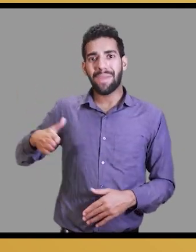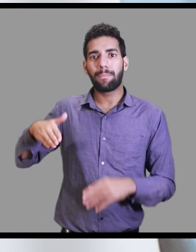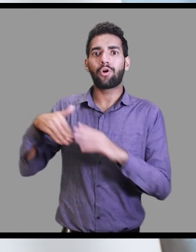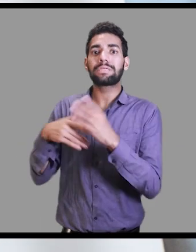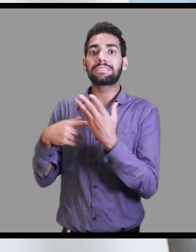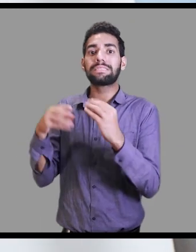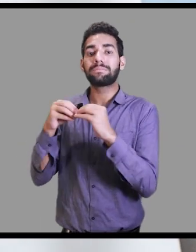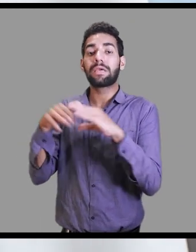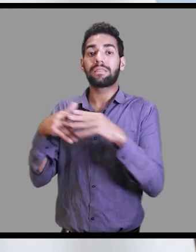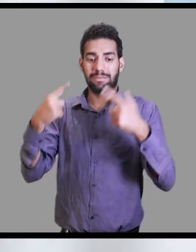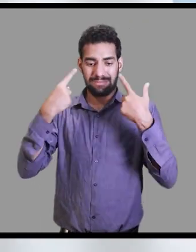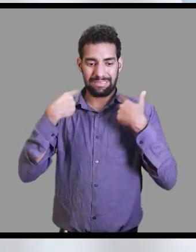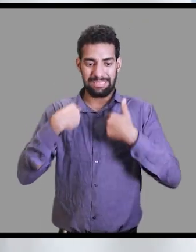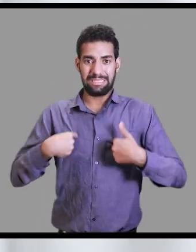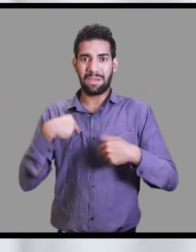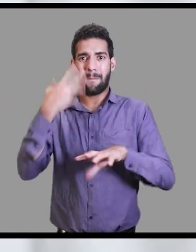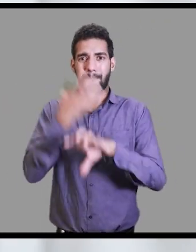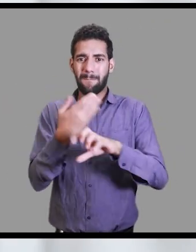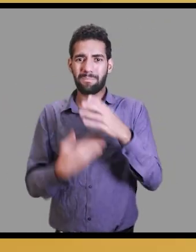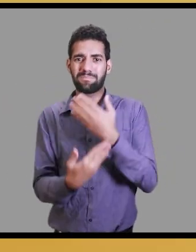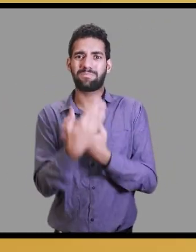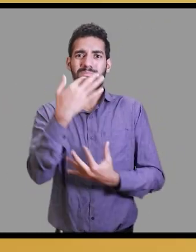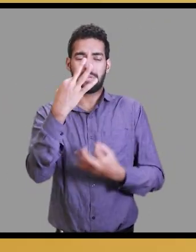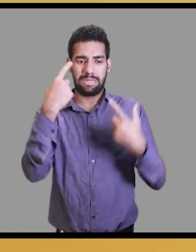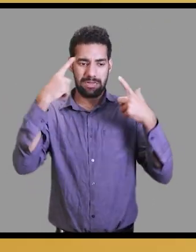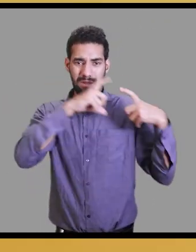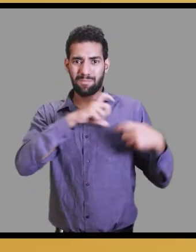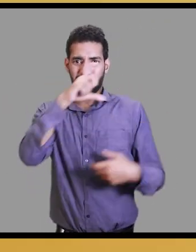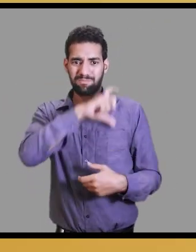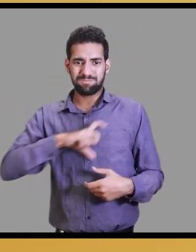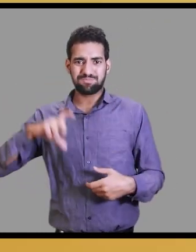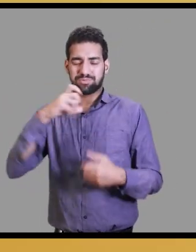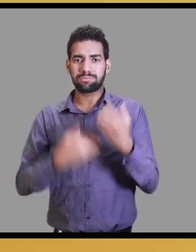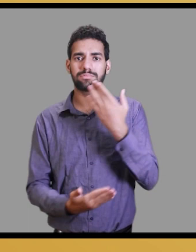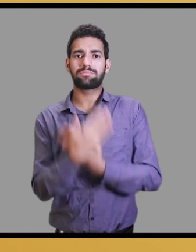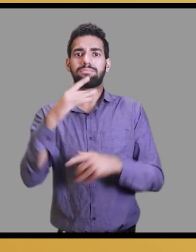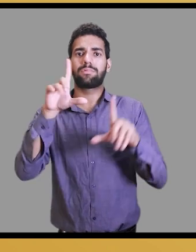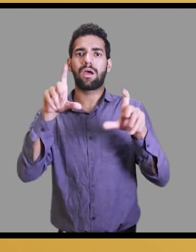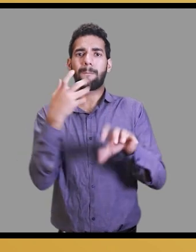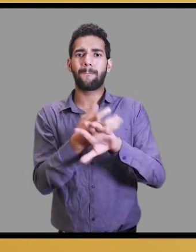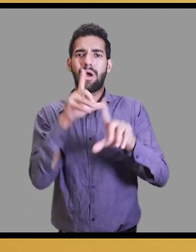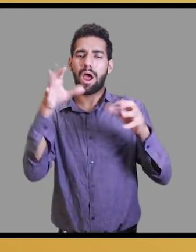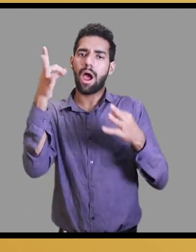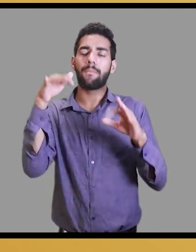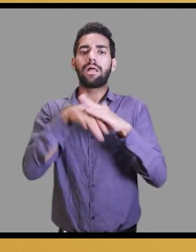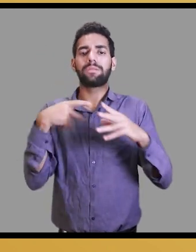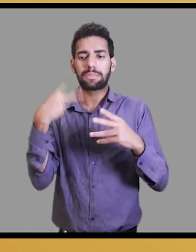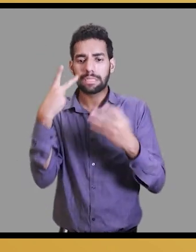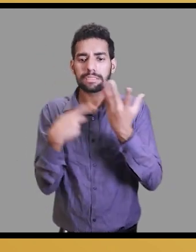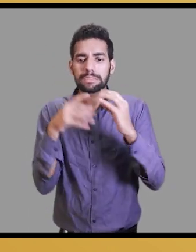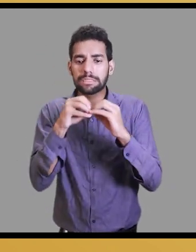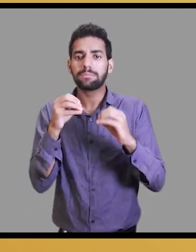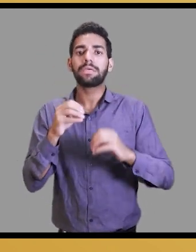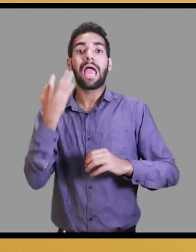اندر چیسٹ ایکس رے بھی بعض اوقات بہت ضروری ہوتا ہے اور ٹی بی کے ڈائگنوسس میں مددگار ہوتا ہے، خاص طور پہ اس ٹی بی میں جس کے اندر بلغم نہ نکل